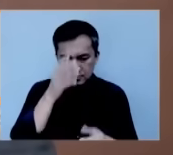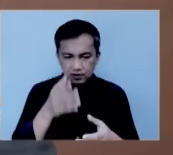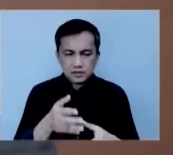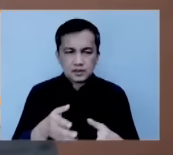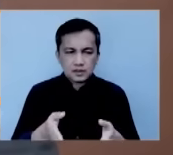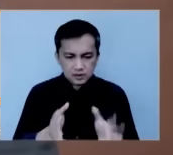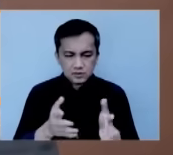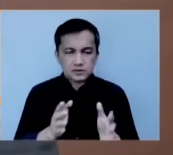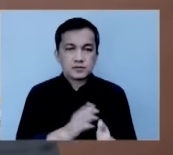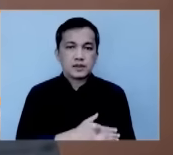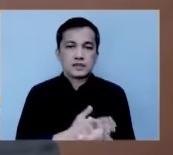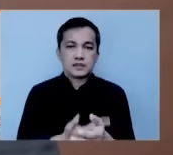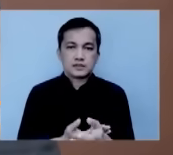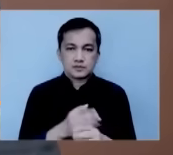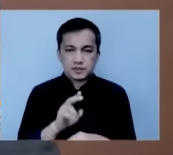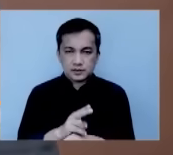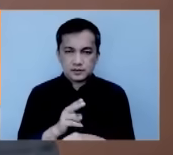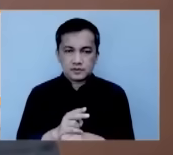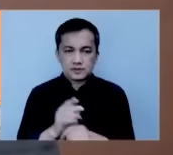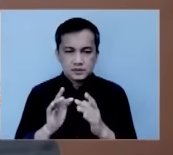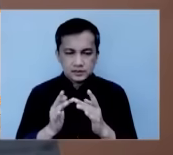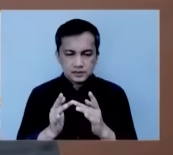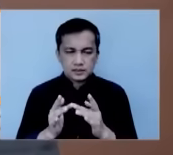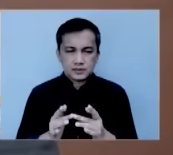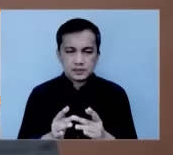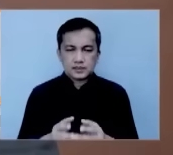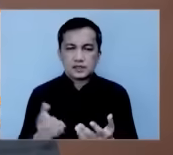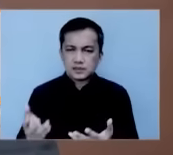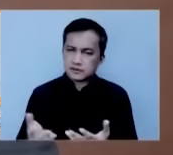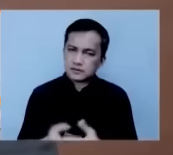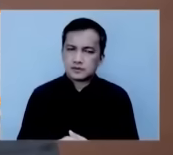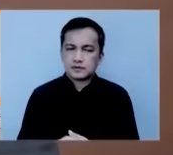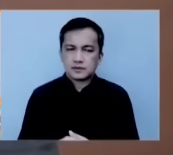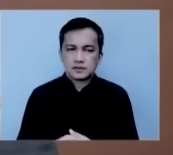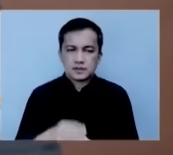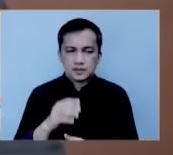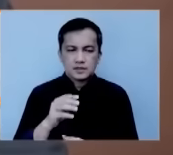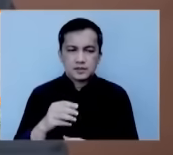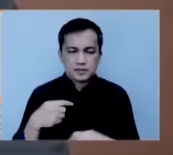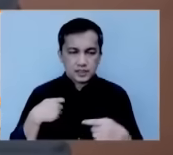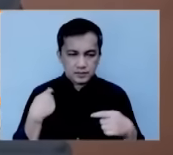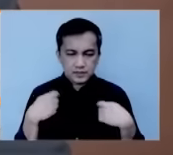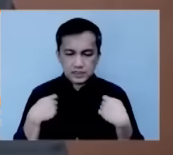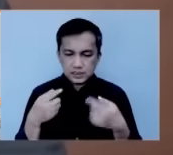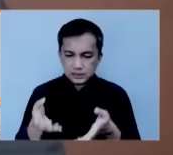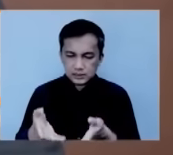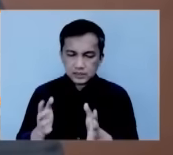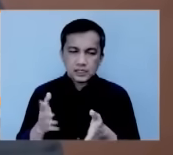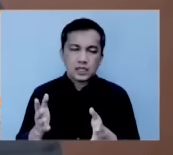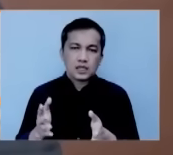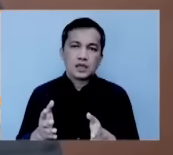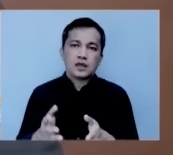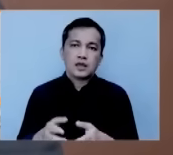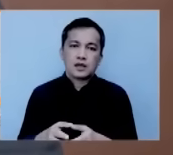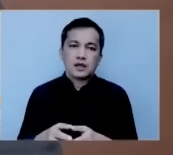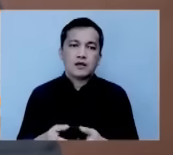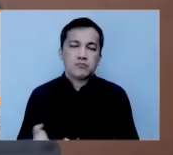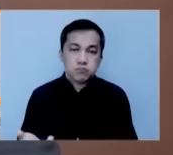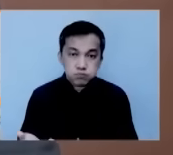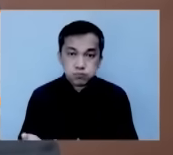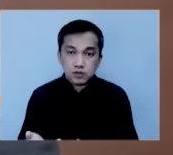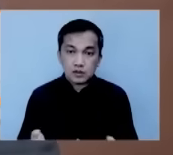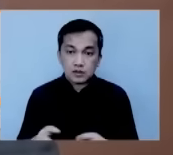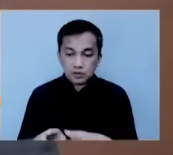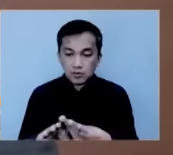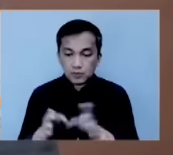anak sa paggamit ng social media. Mga minor pa, hinahayaan nila na kung nagbubukas ng